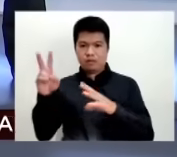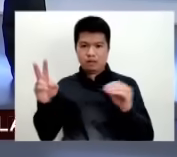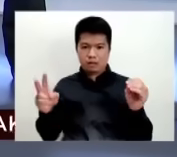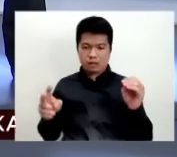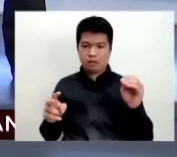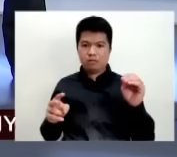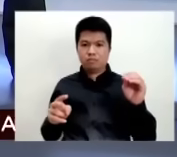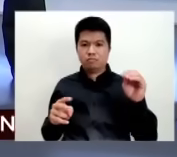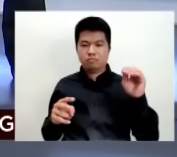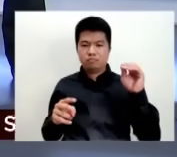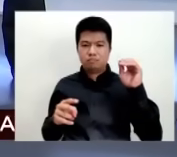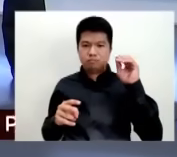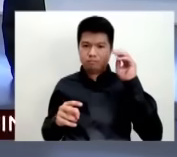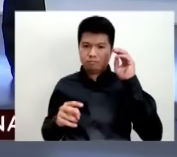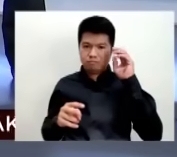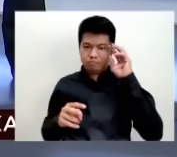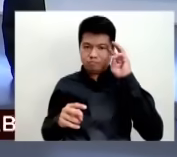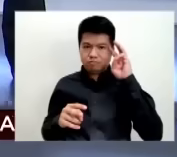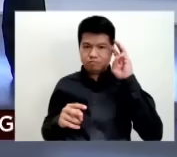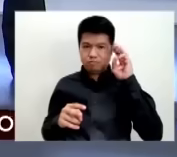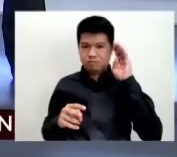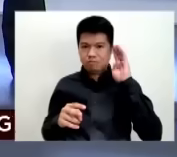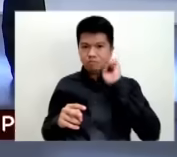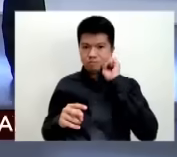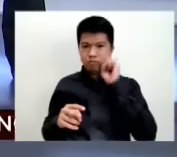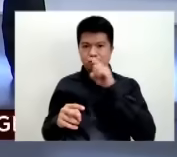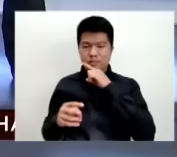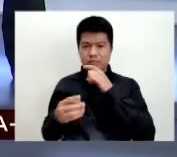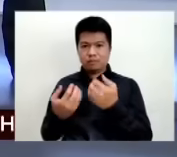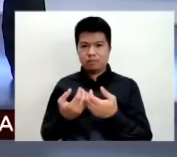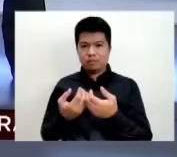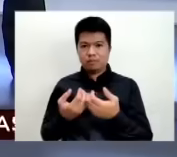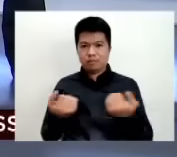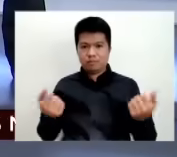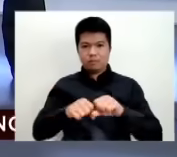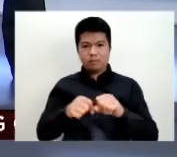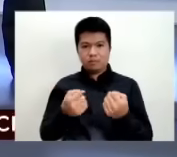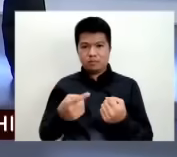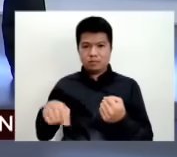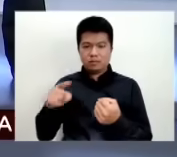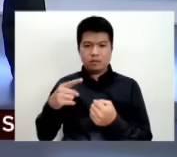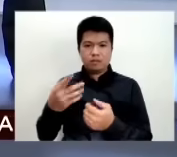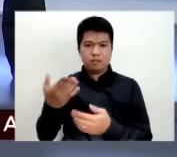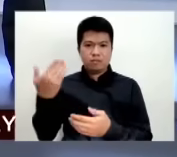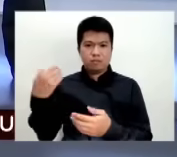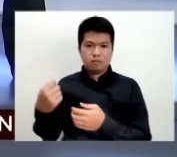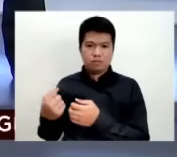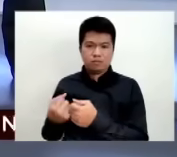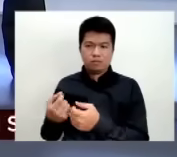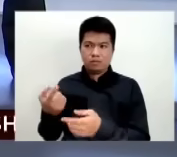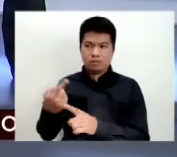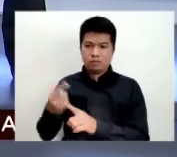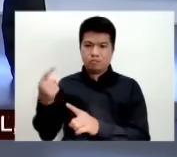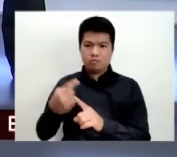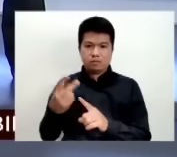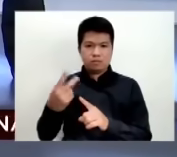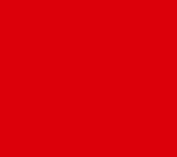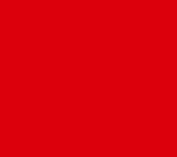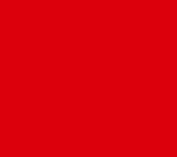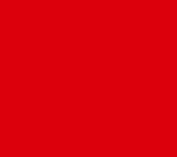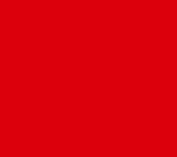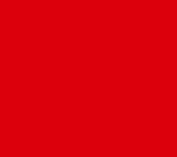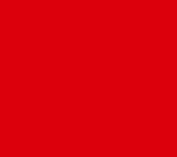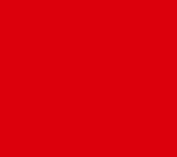team Pero sa nakaraang anim na buwan talagang nagbabasag na ng bungo ang mga miyembro ng dating nangangampanya sa ngalan ng